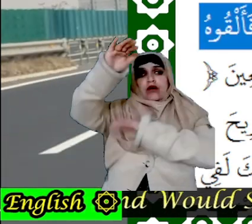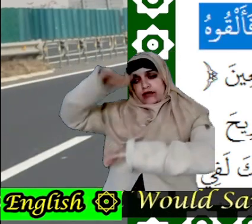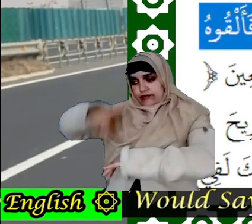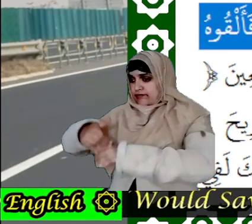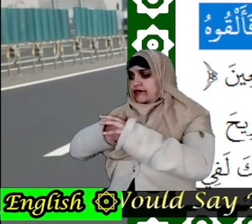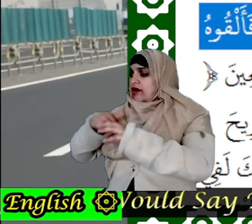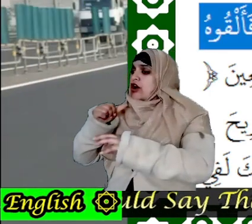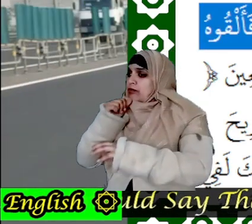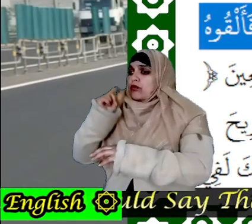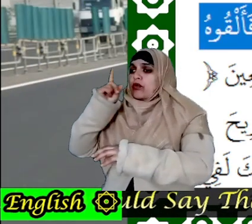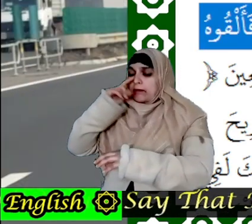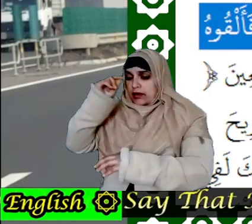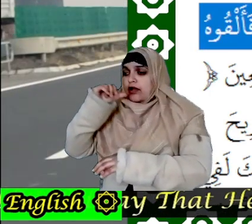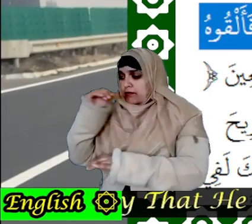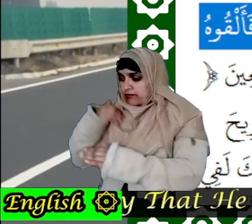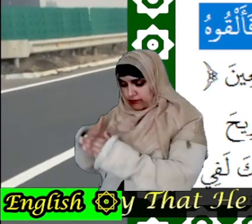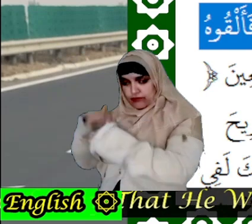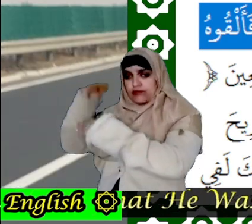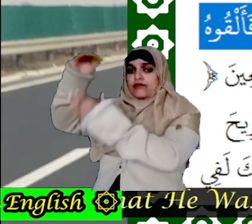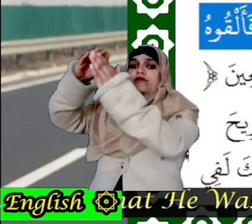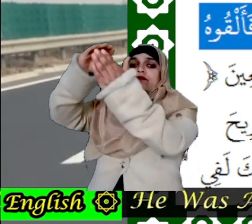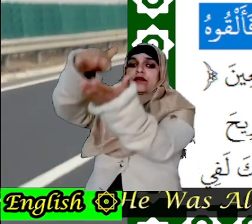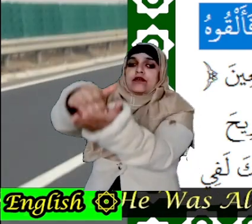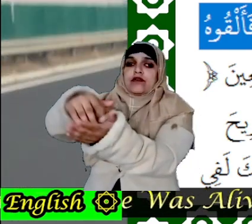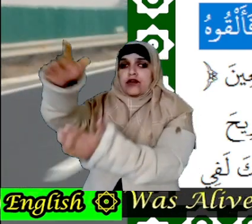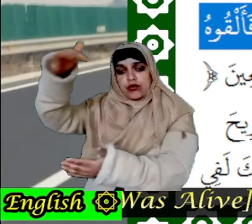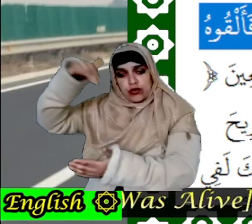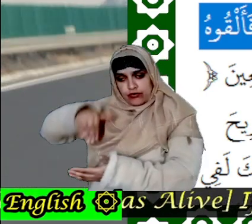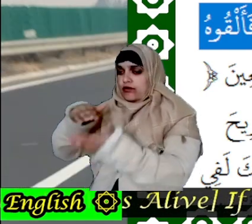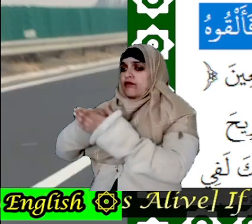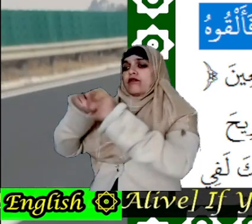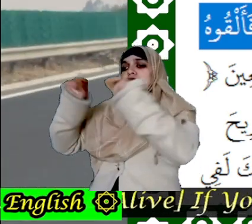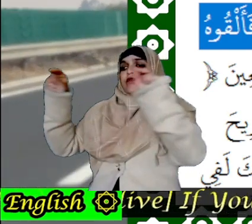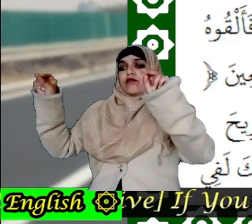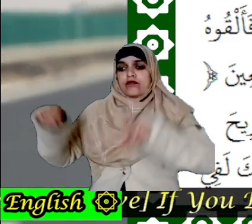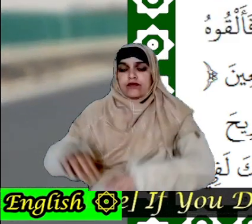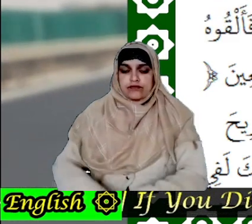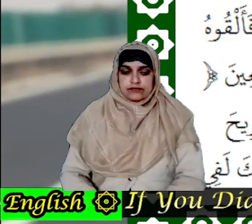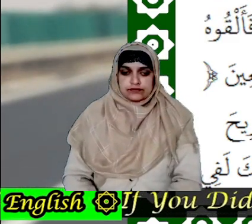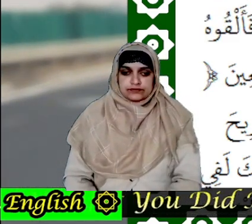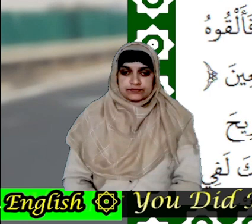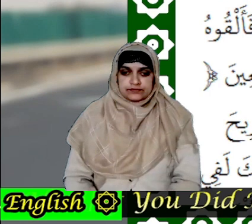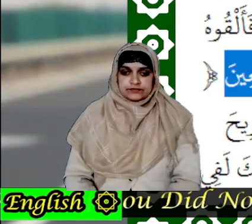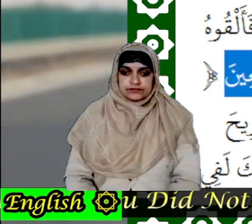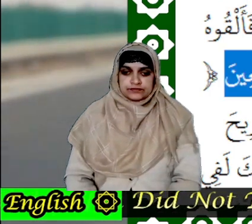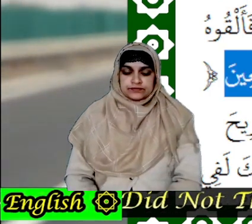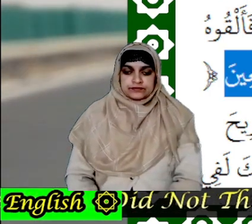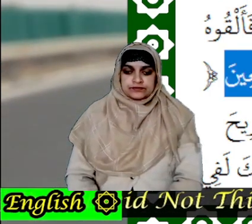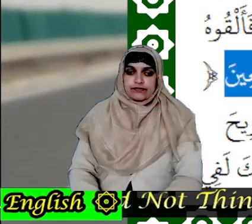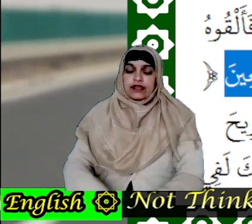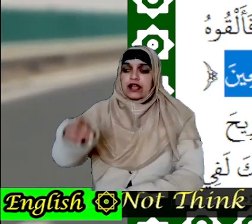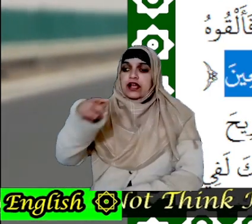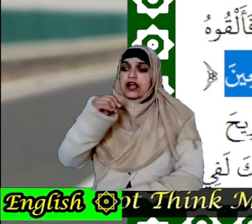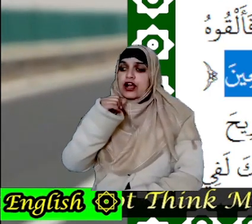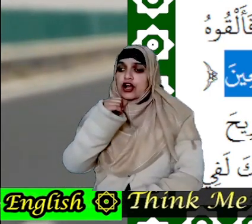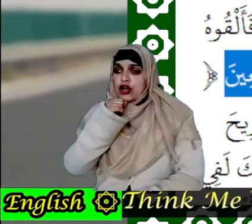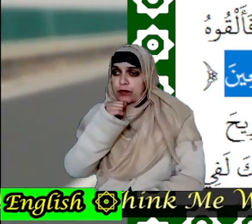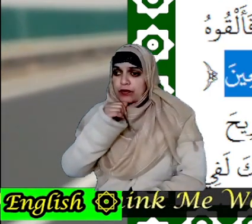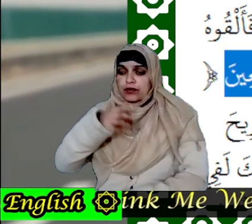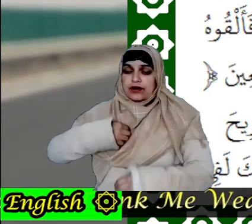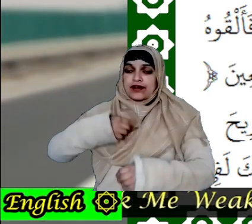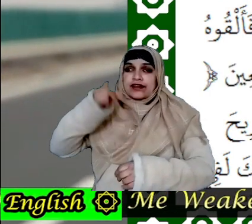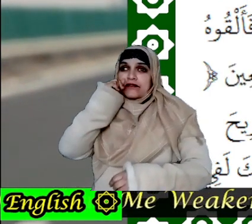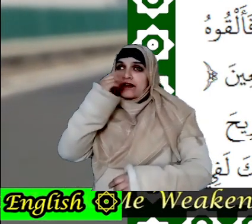فالقوه على وجه أبي فلان باخيار الدربة ياتي بصيرا أرك غرغرا وكان قد أمي إياه